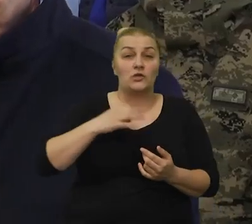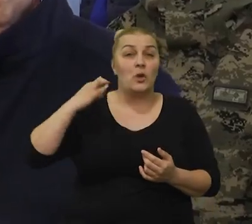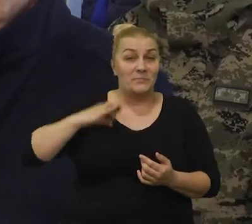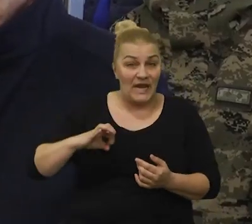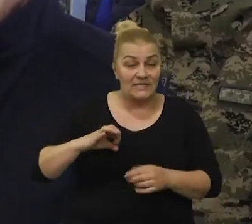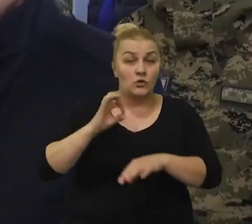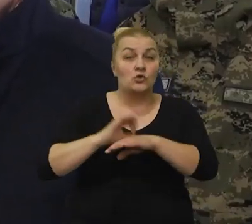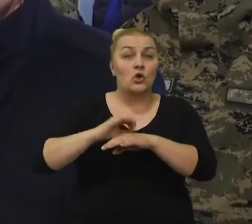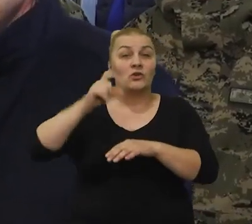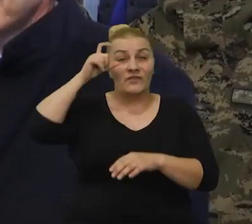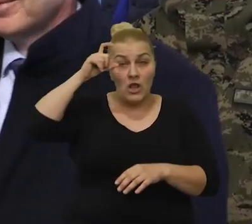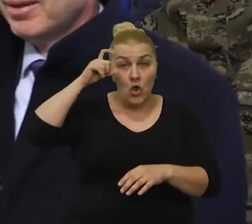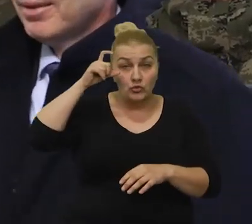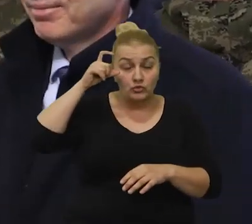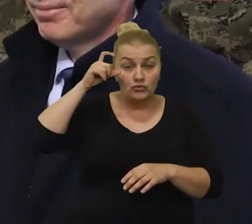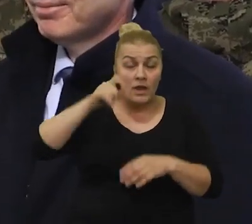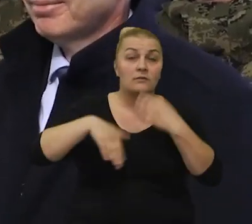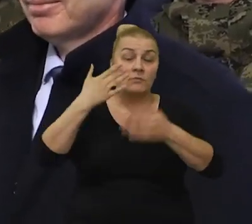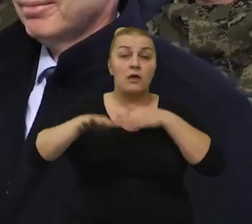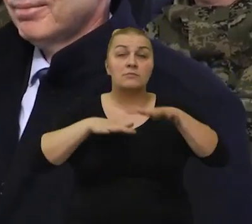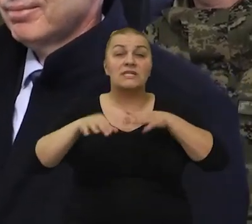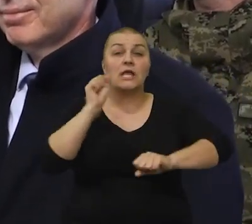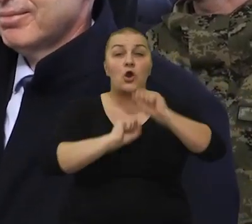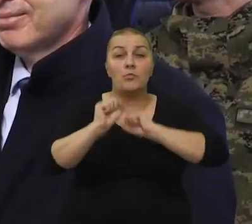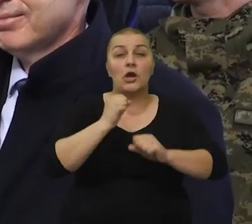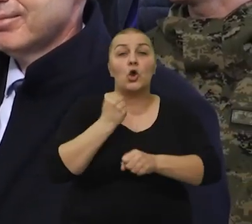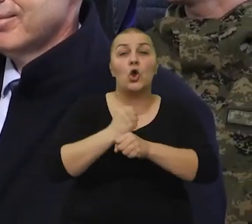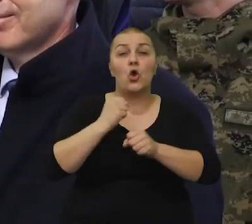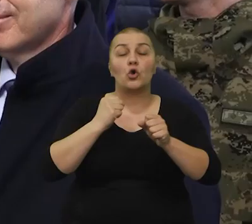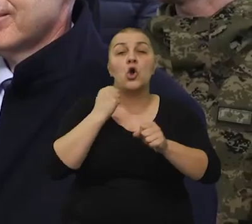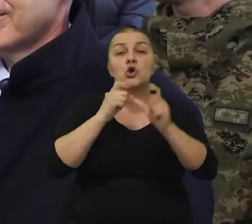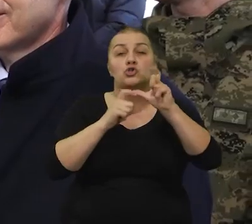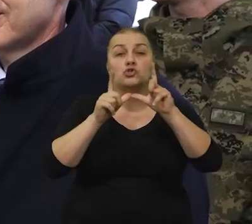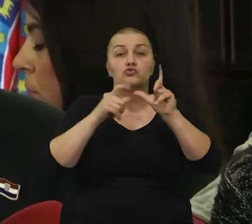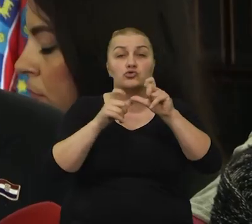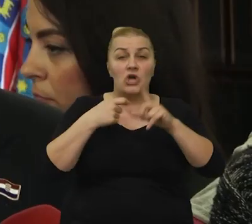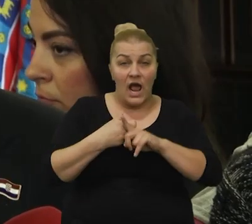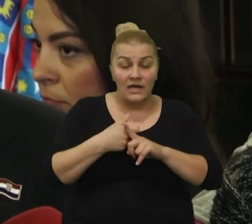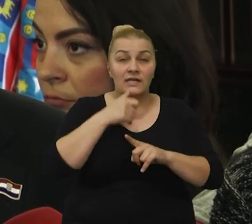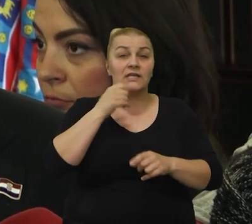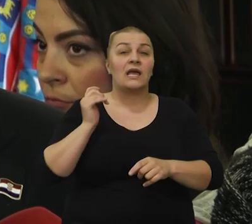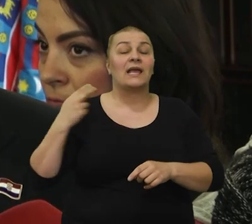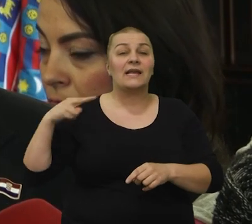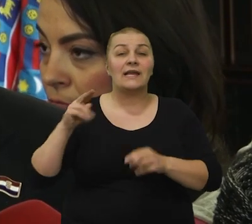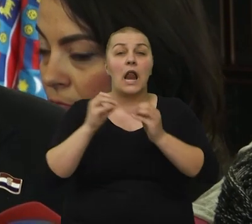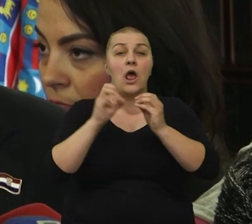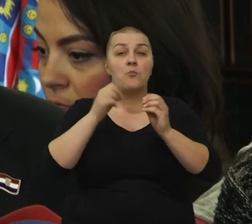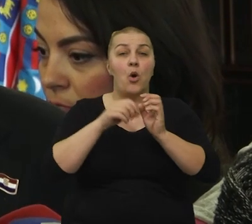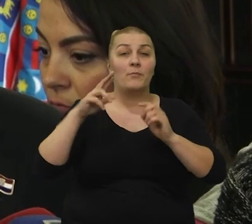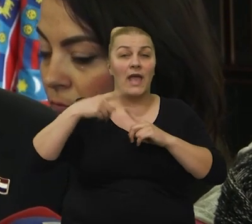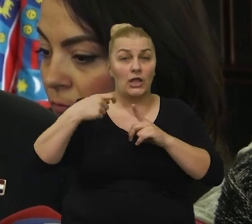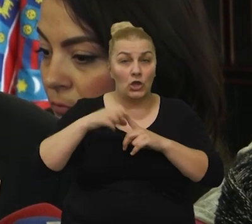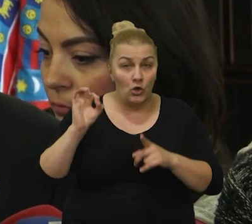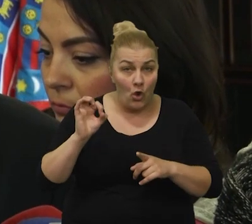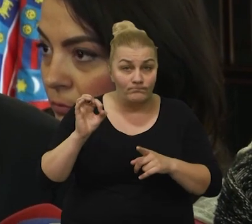predsjedniku doktoru Franju Tuđmanu, zatim ministru obrane gospodinu Gojku Šušku, načelniku glavnog stožera generalu Bobetku. Trebalo